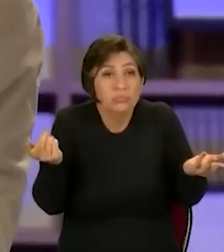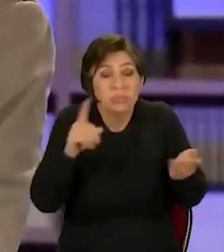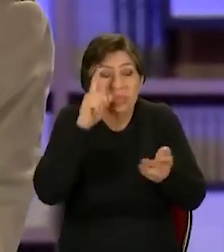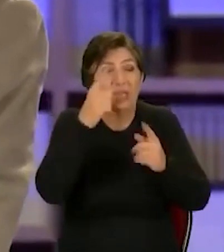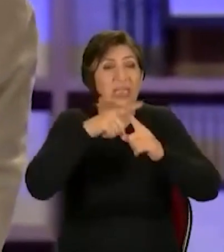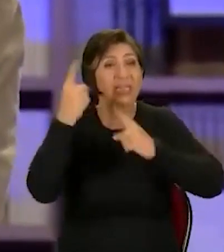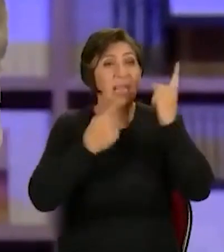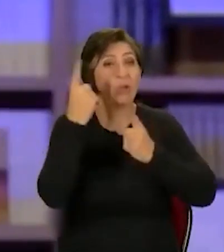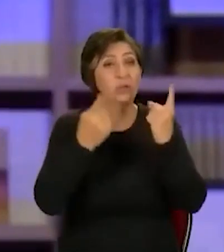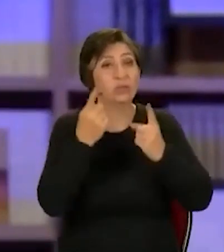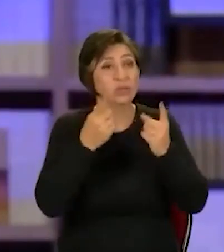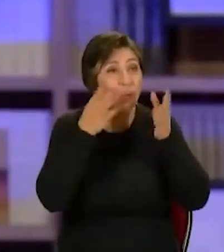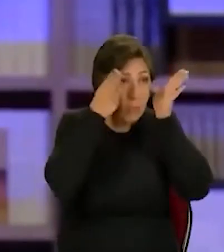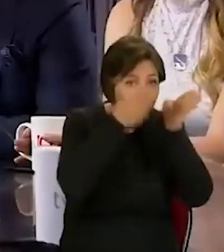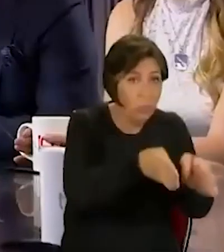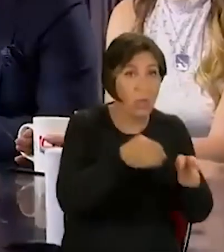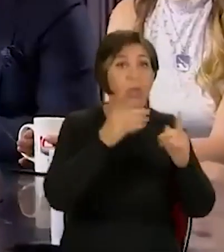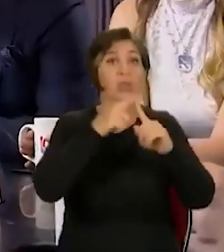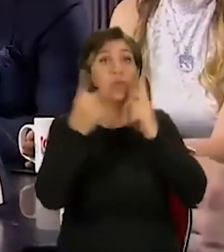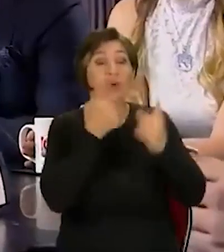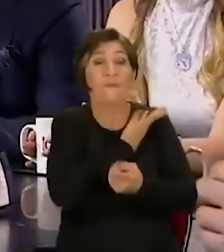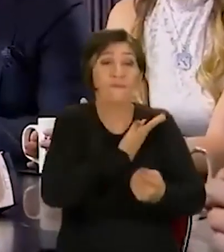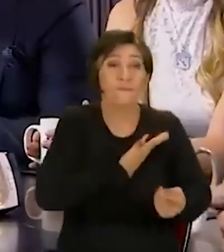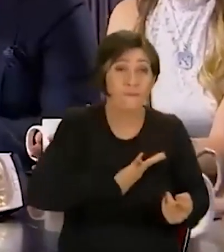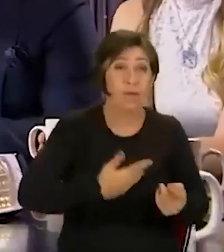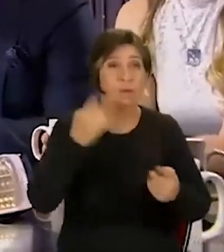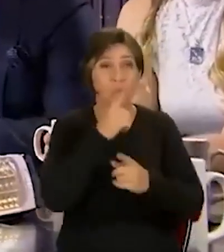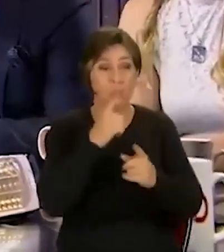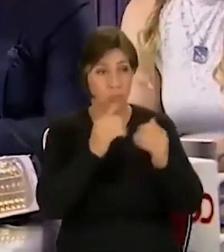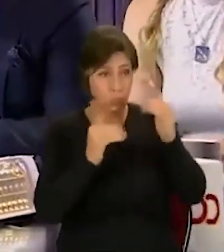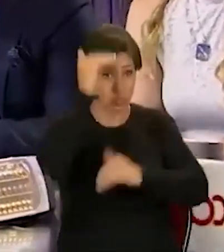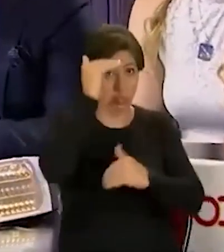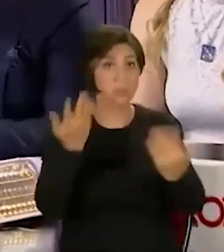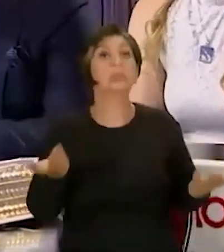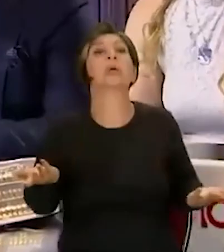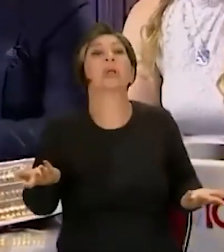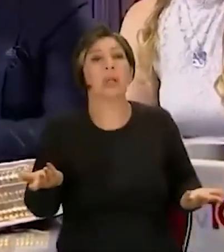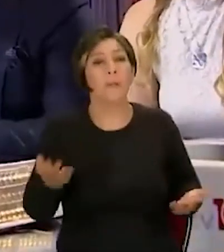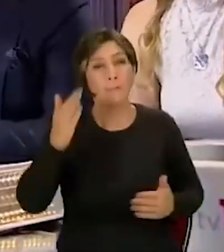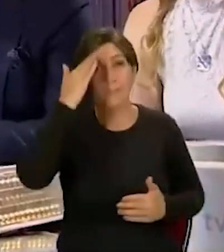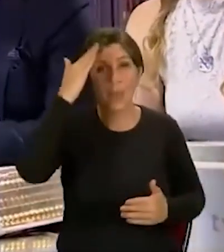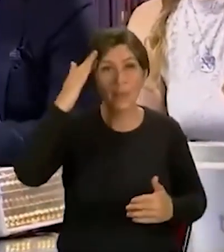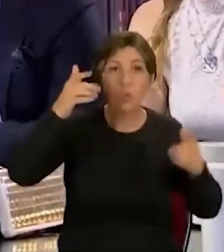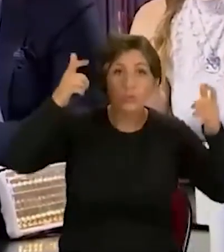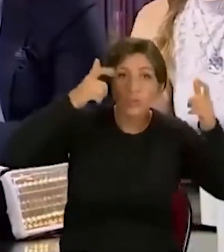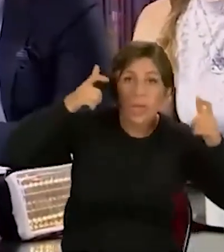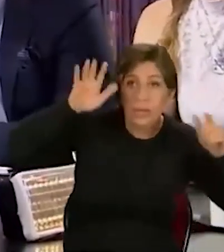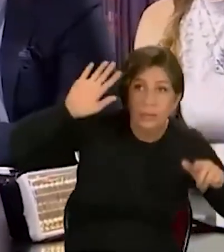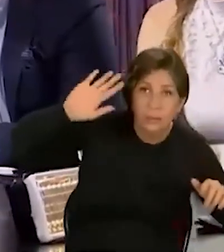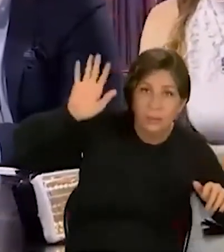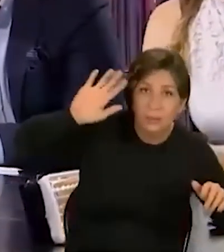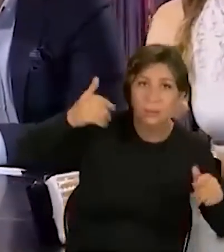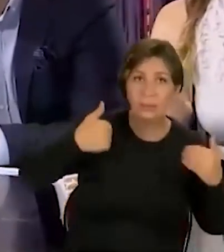sadece teknolojiyle beslendikleri ve teknolojiyle yatıp kalktıkları için üstün yaratık falan değiller. Yani merhaba uzaylı,